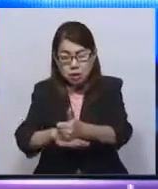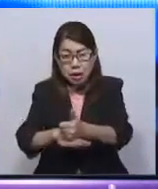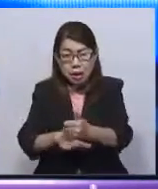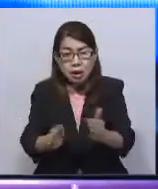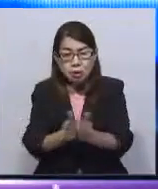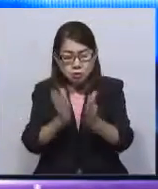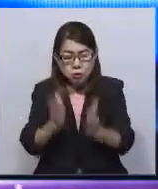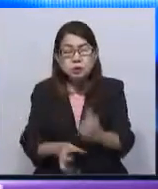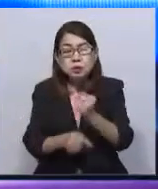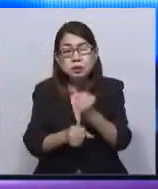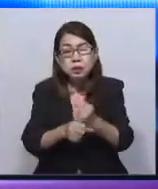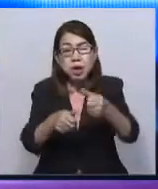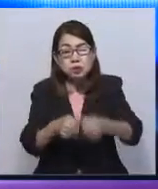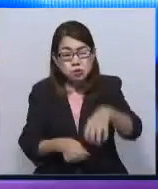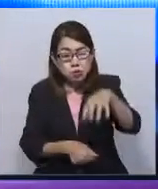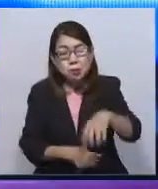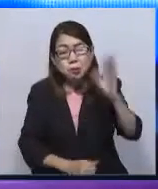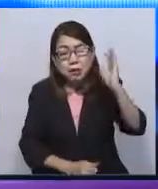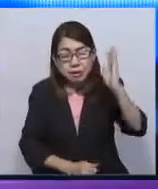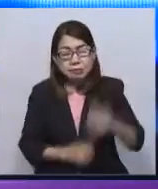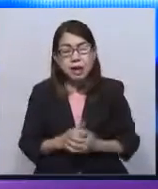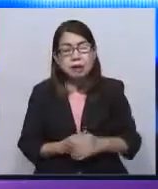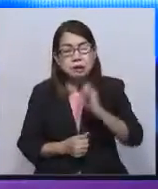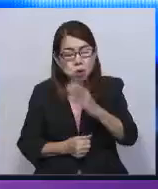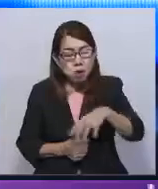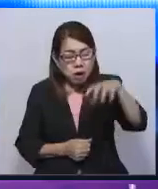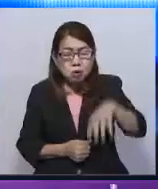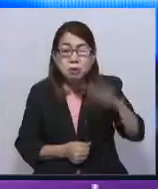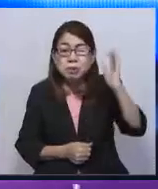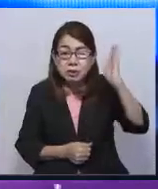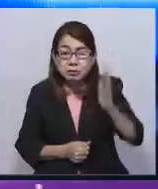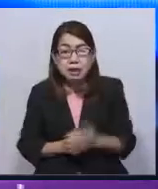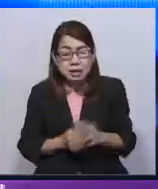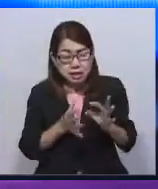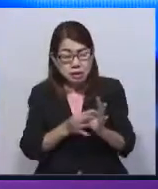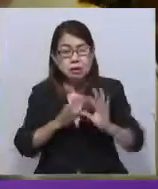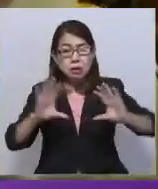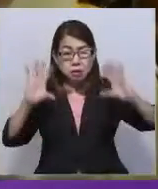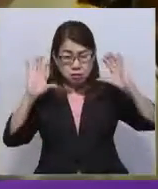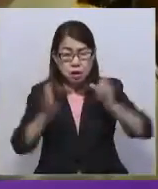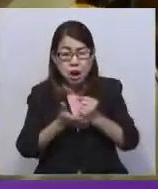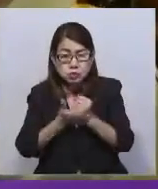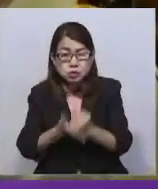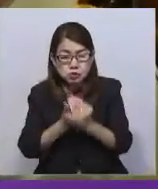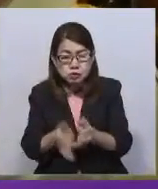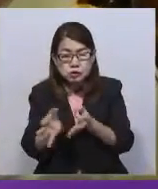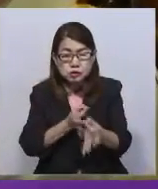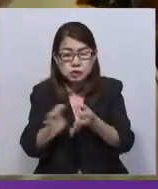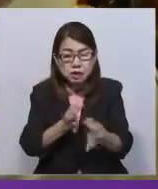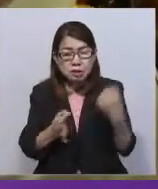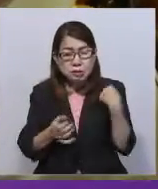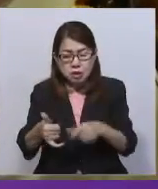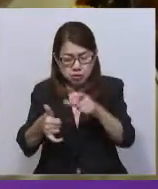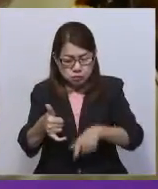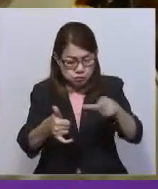ชาสัมพันธ์ว่ากรมประชาสัมพันธ์เป็นเครื่องมือการสื่อสารที่ดีที่สุดของรัฐบาลด้วยมีบุคลากรและทรัพยากรด้านการสื่อสาร